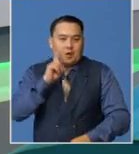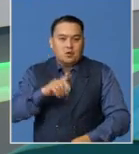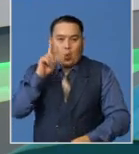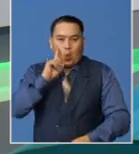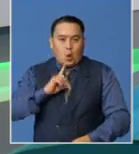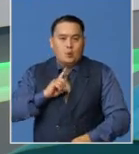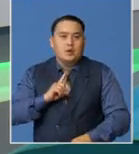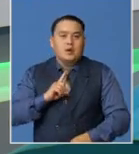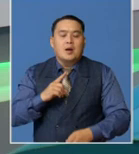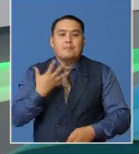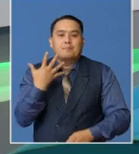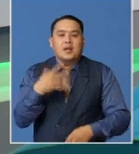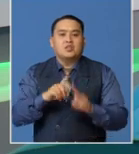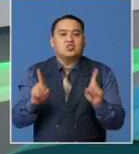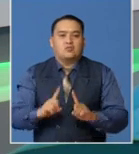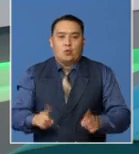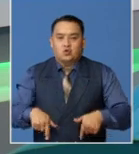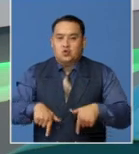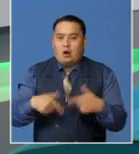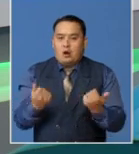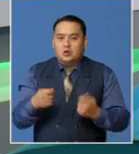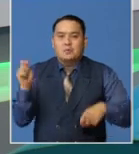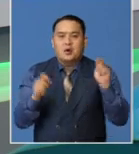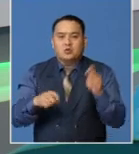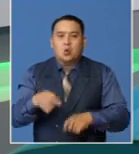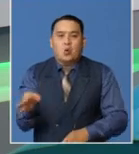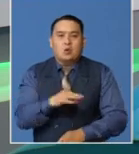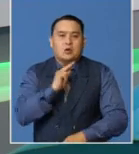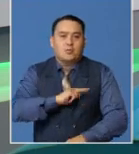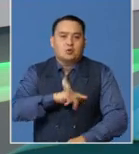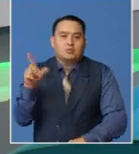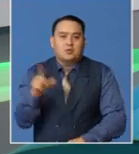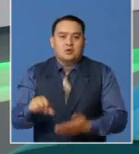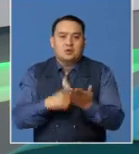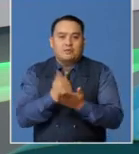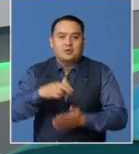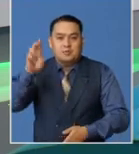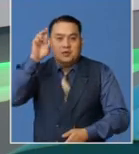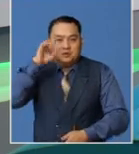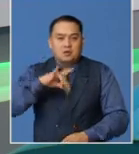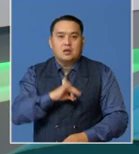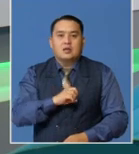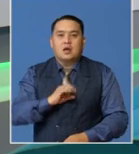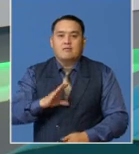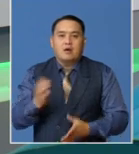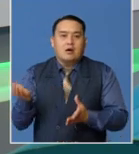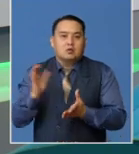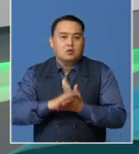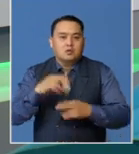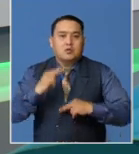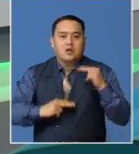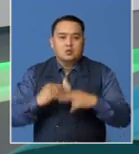комфортом примет пятизвездочный отель пребывающий в области с рабочим визитом премьер-министр страны boka jan сагинтаев